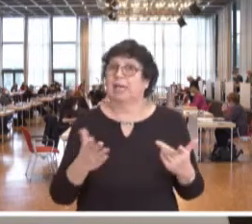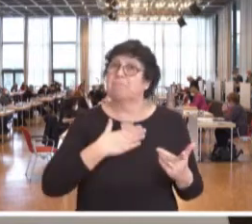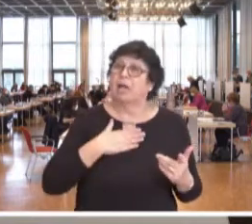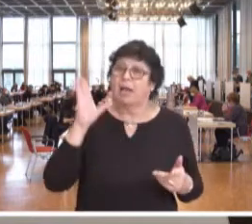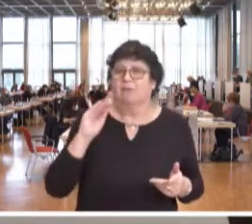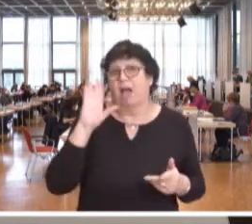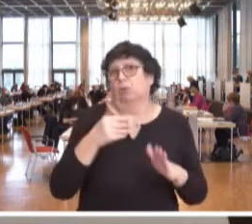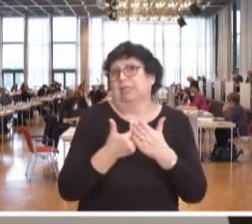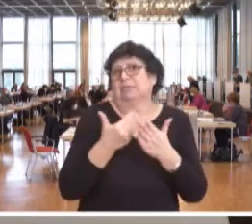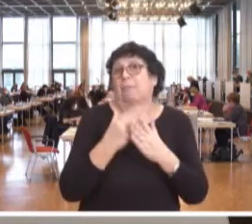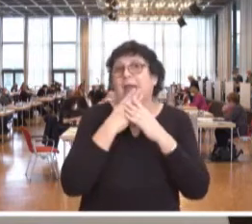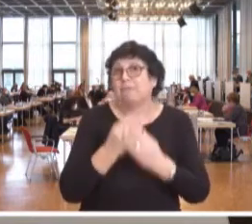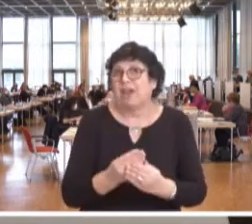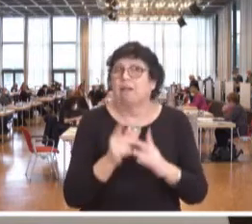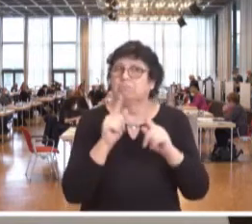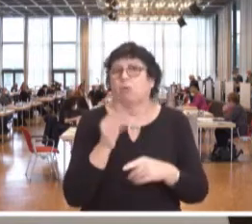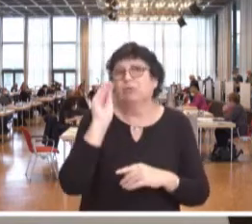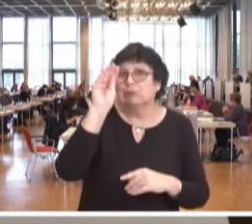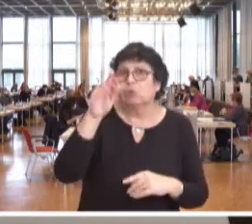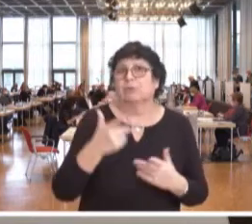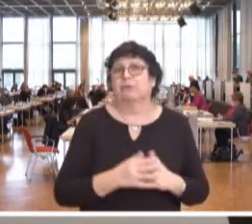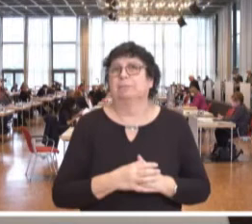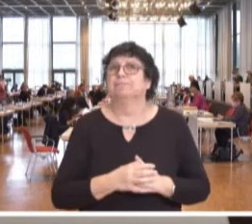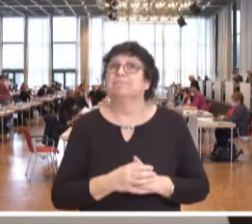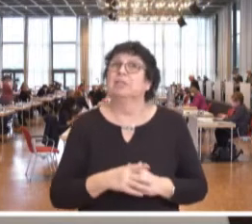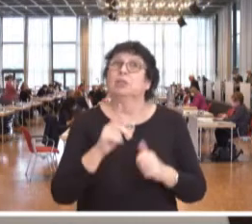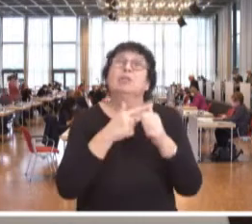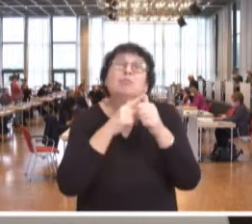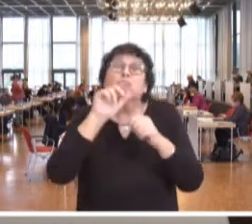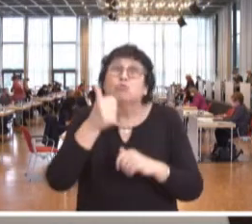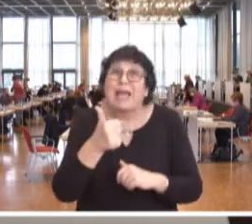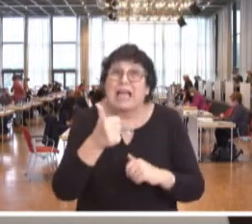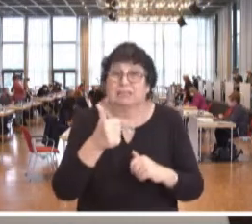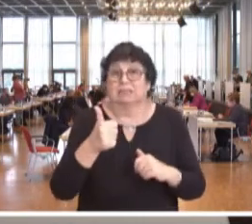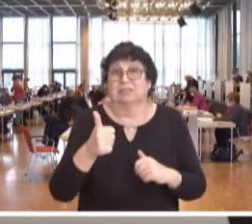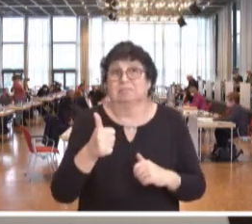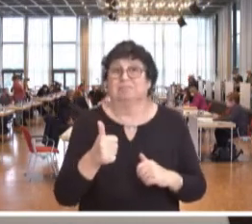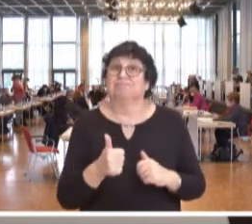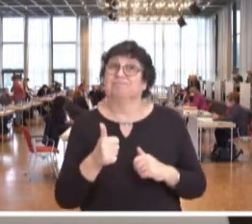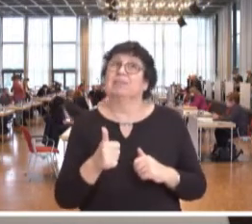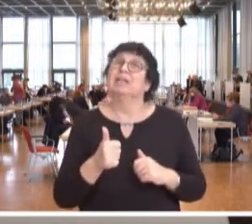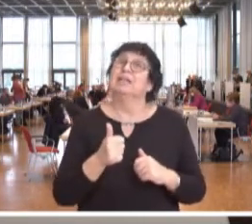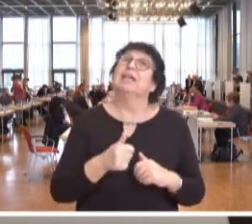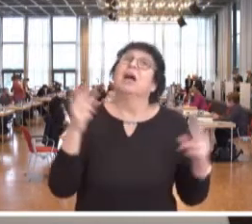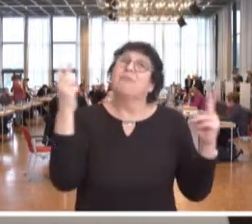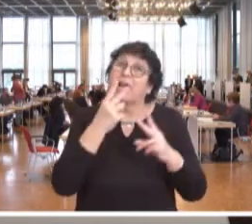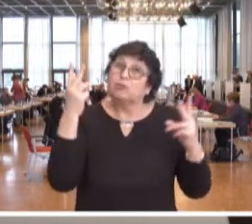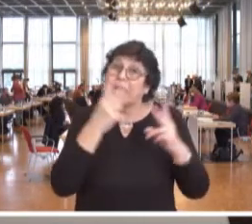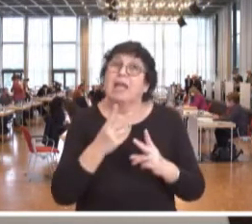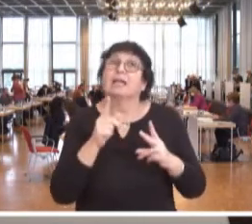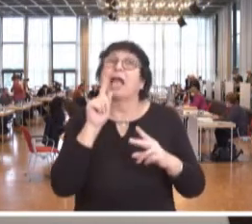Erfahrung, und deshalb rate ich dazu, auch in Zukunft zuallererst das gegenseitige Verstehen auf dem Weg der